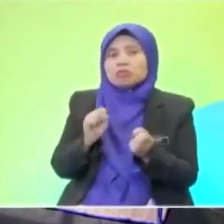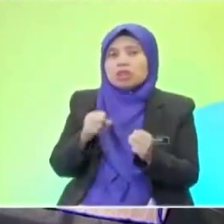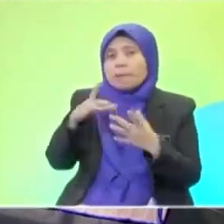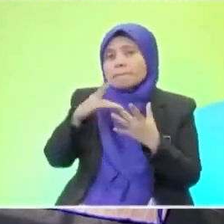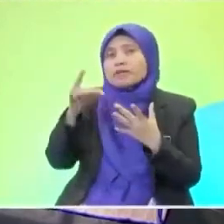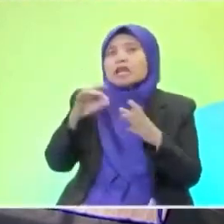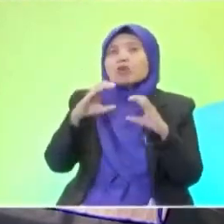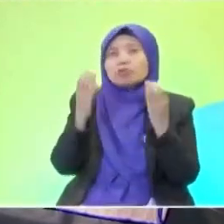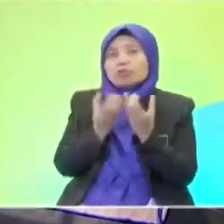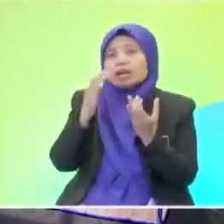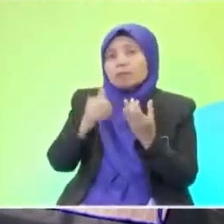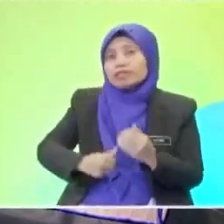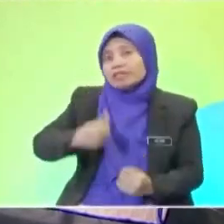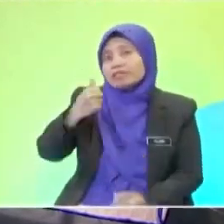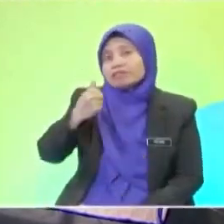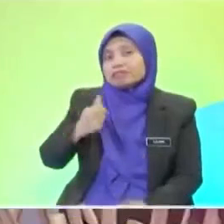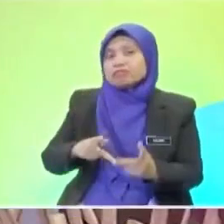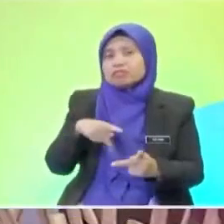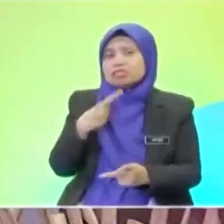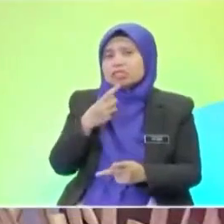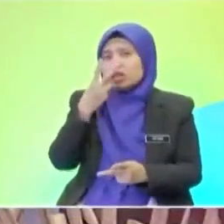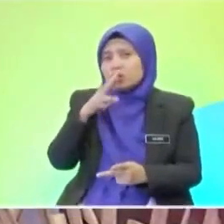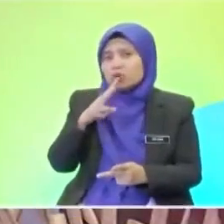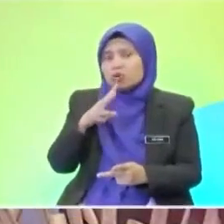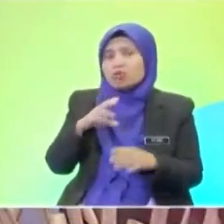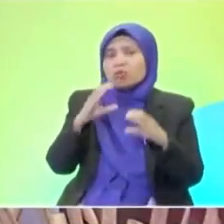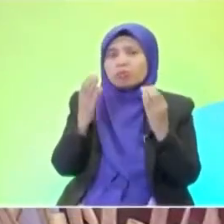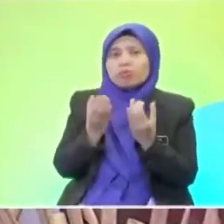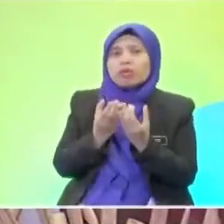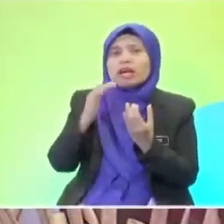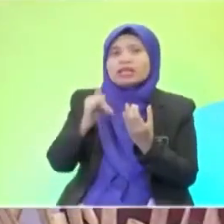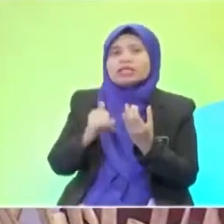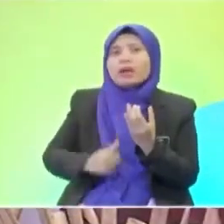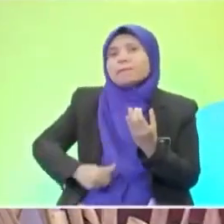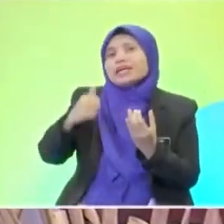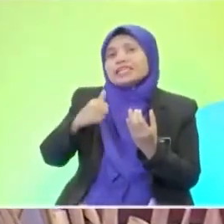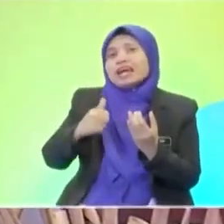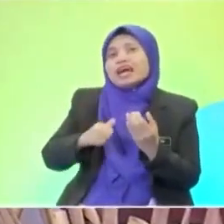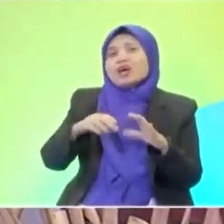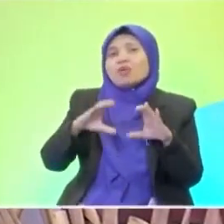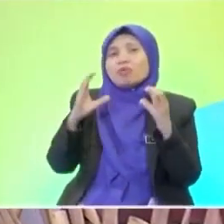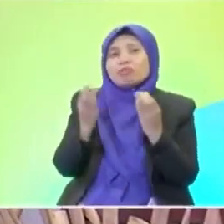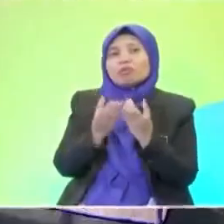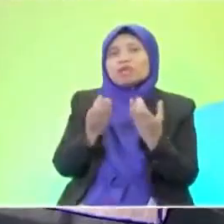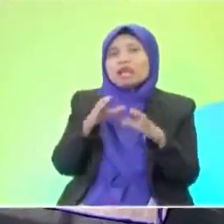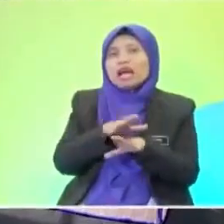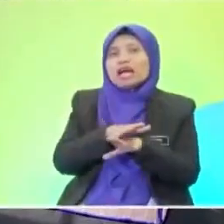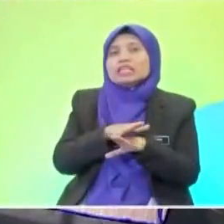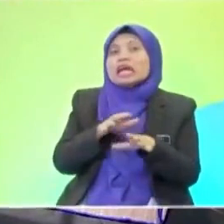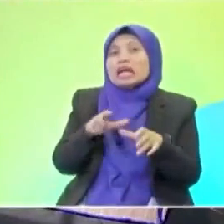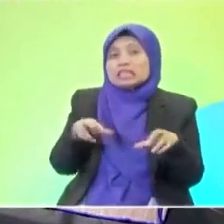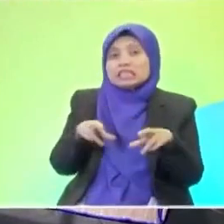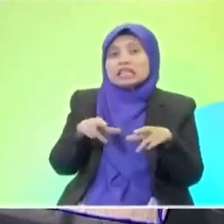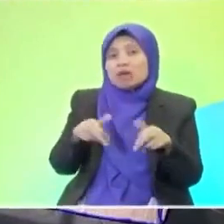yang menang kuburan ke Kamulah yang menang nampaknya kumpulin ke taman kali